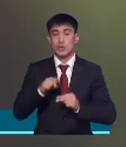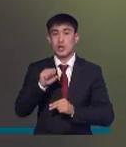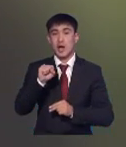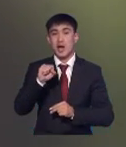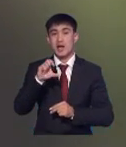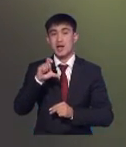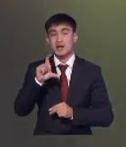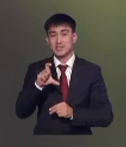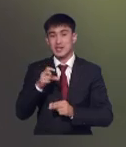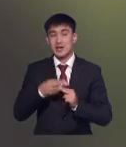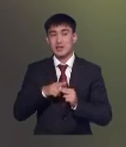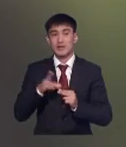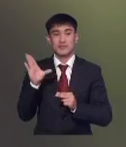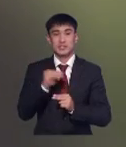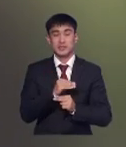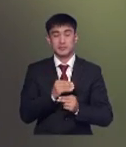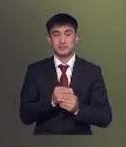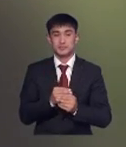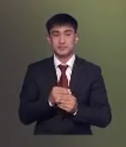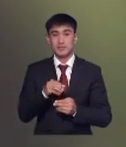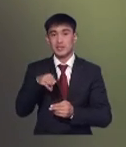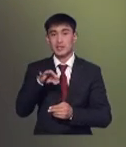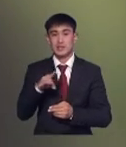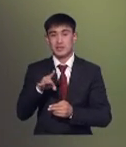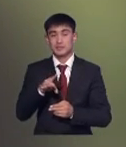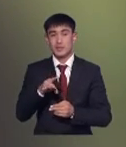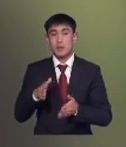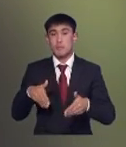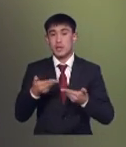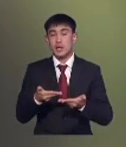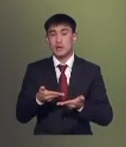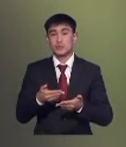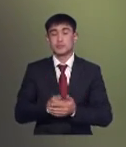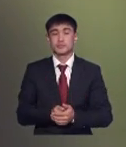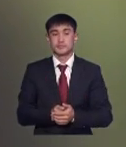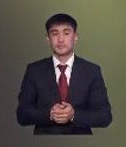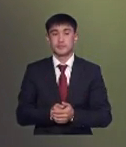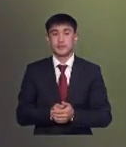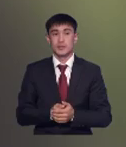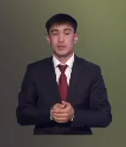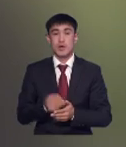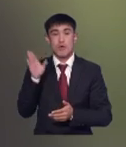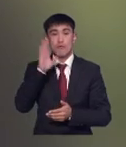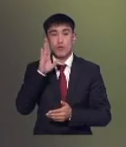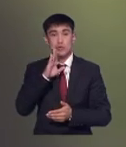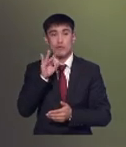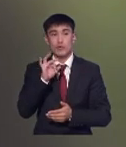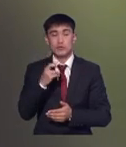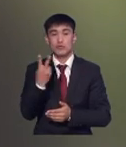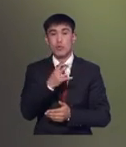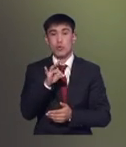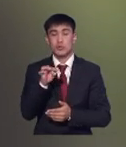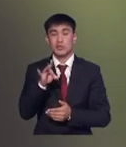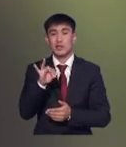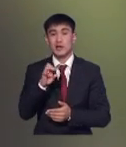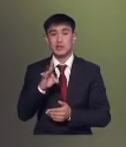станцию. Это все эти вендоры предлагают поставить водоводяные двухконтурные